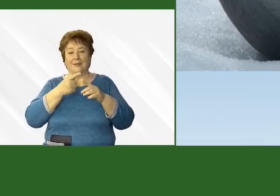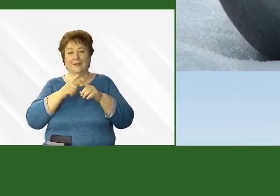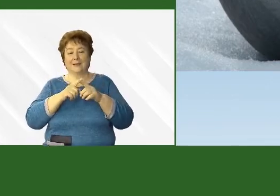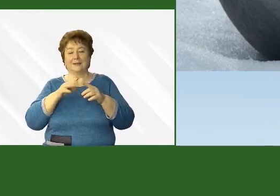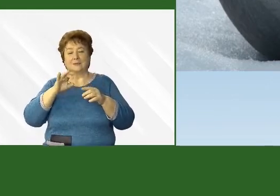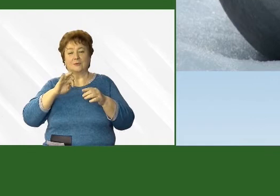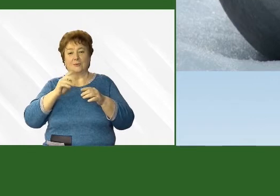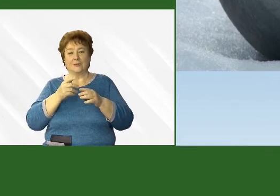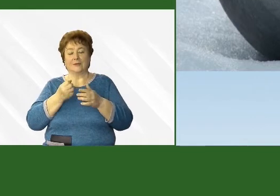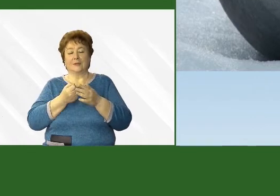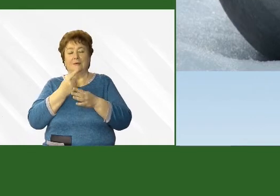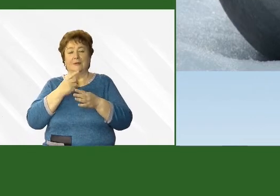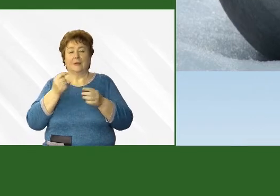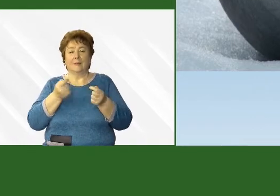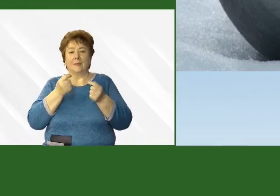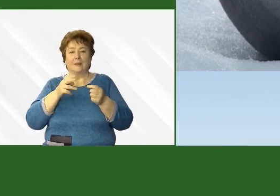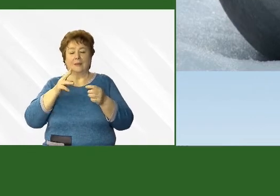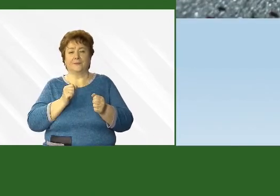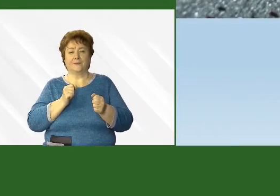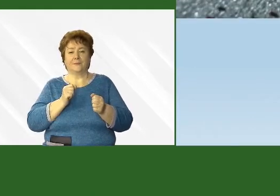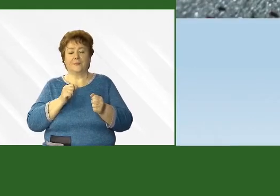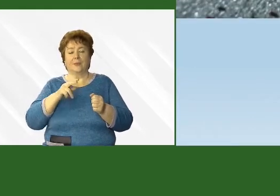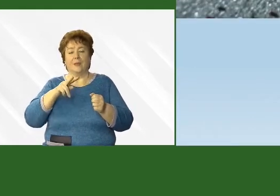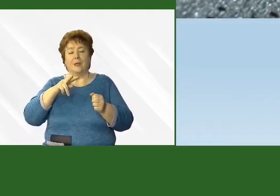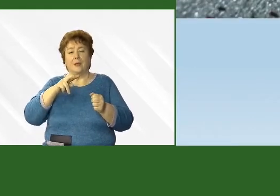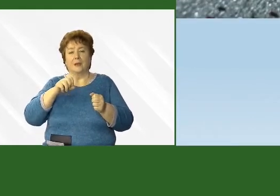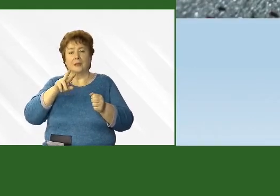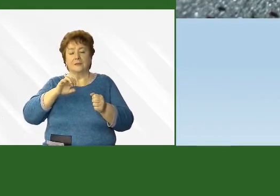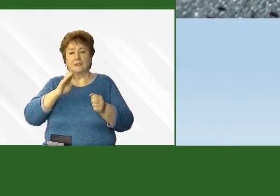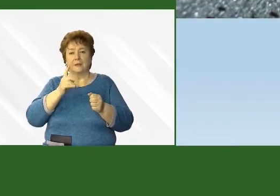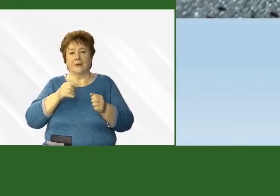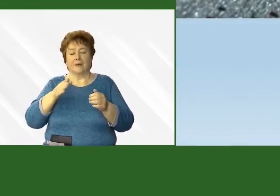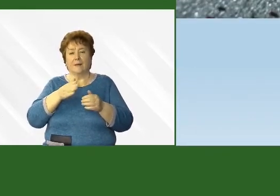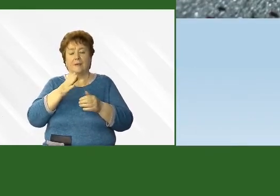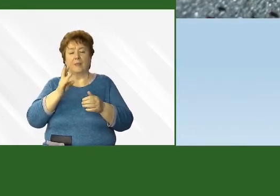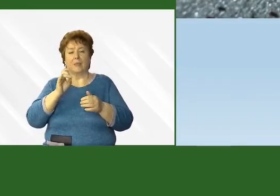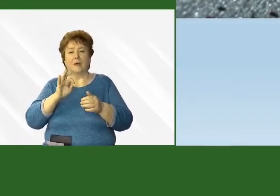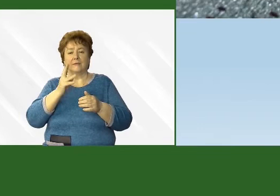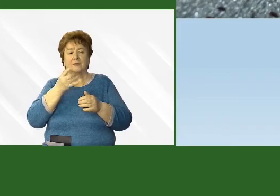этих тюленей являются мелкие ракообразные. Ледяная рыба. Еще